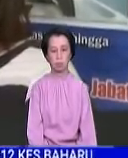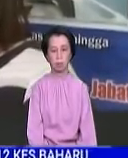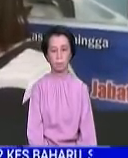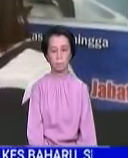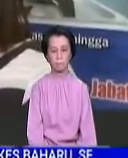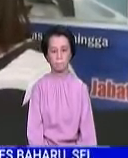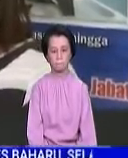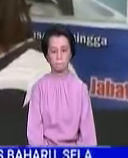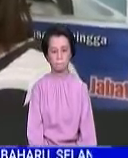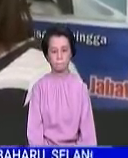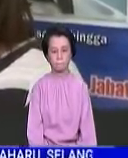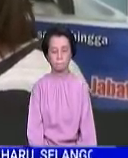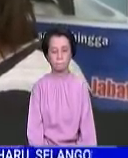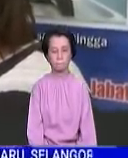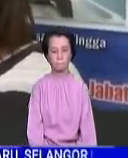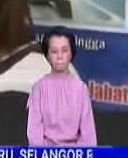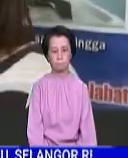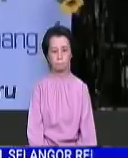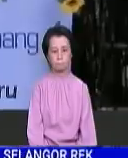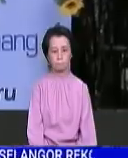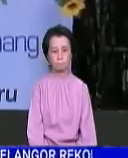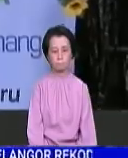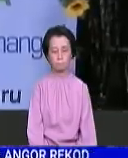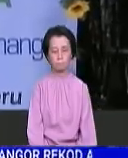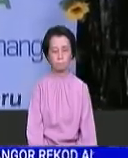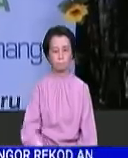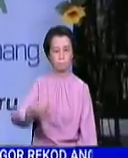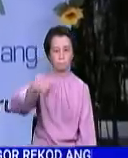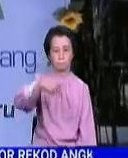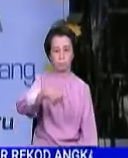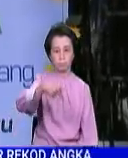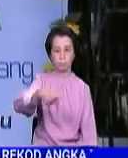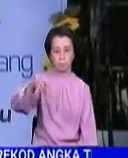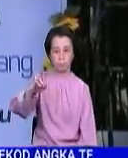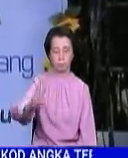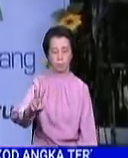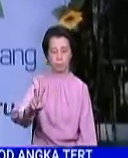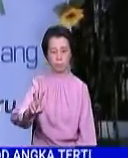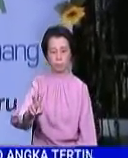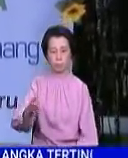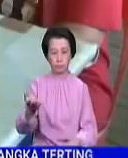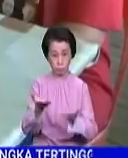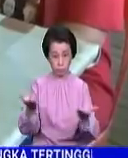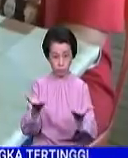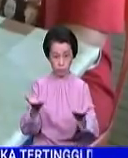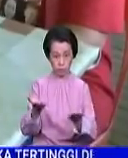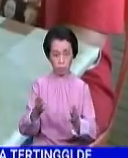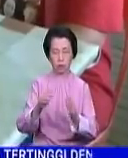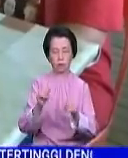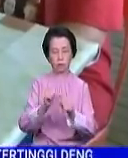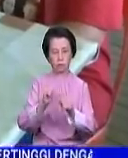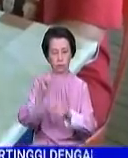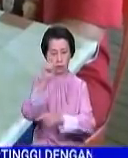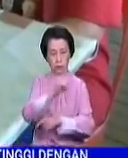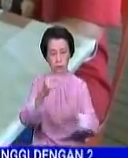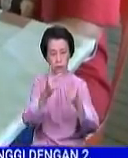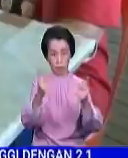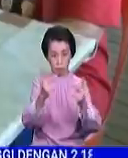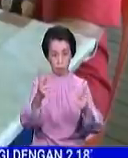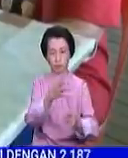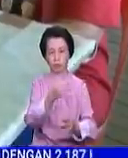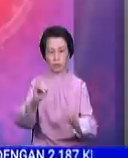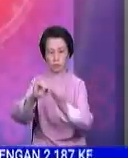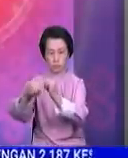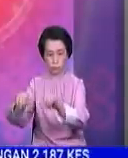bila jarumon kena rilam asihat da vaksin tu. PPV Klinik Kesihatan Pegalungan ini beroperasi setiap hari Kamis dan